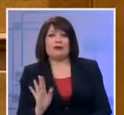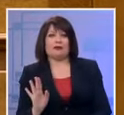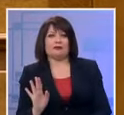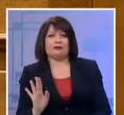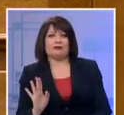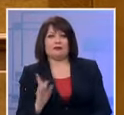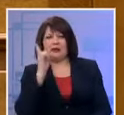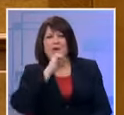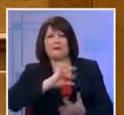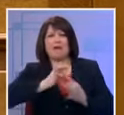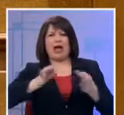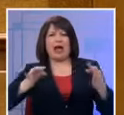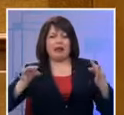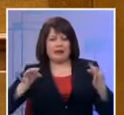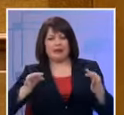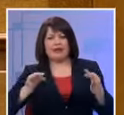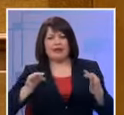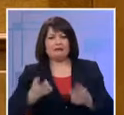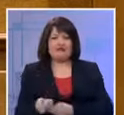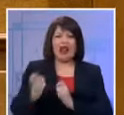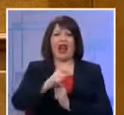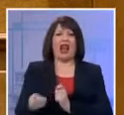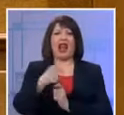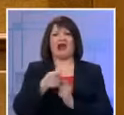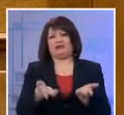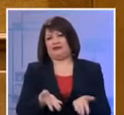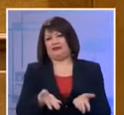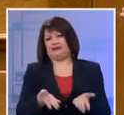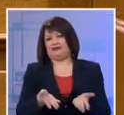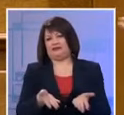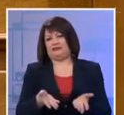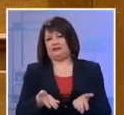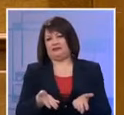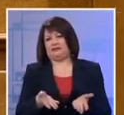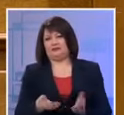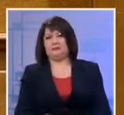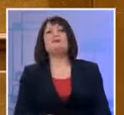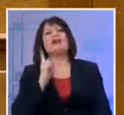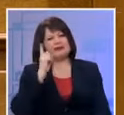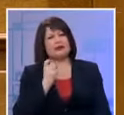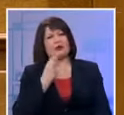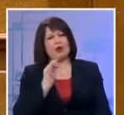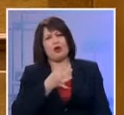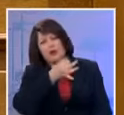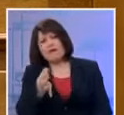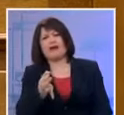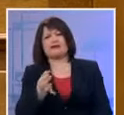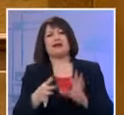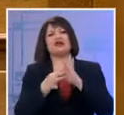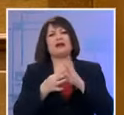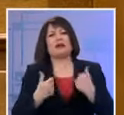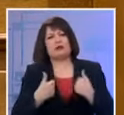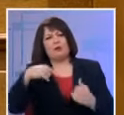τέτοια παραμύθια της Χαλιμάς να ρίχνετε λάσπη μέσα στη Βουλή. Αλλά ξέρω γιατί το κάνετε. Γιατί